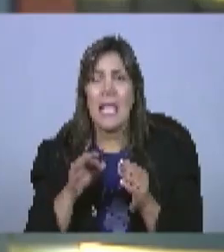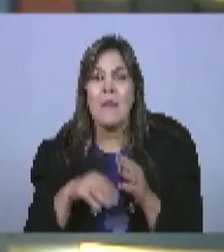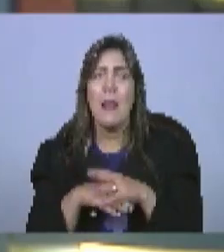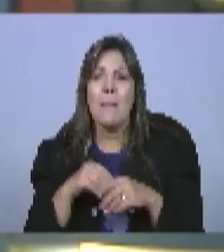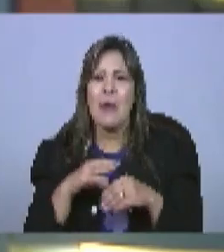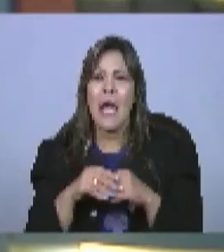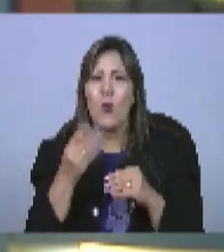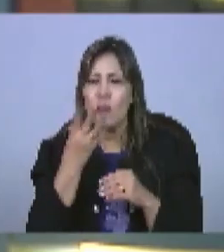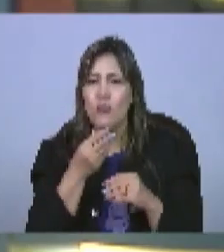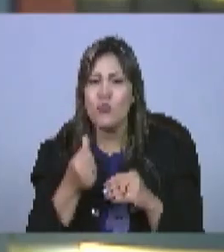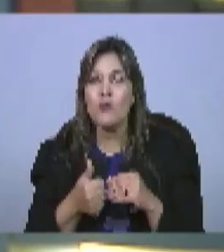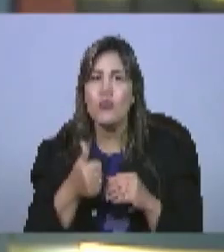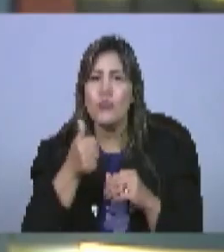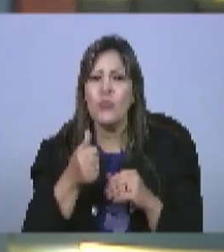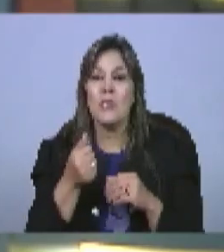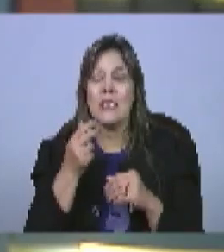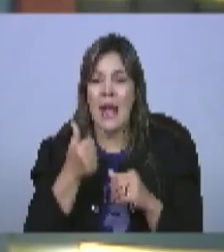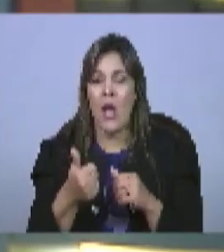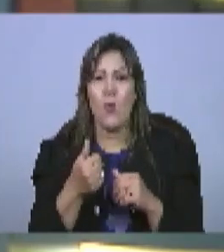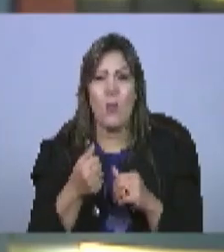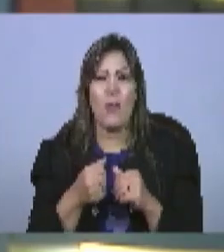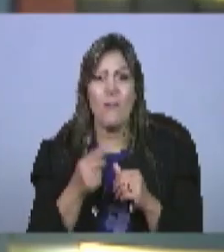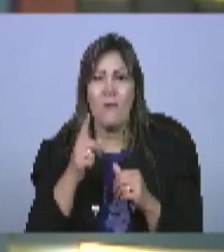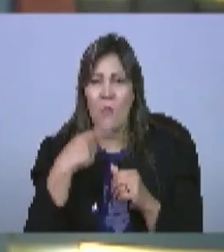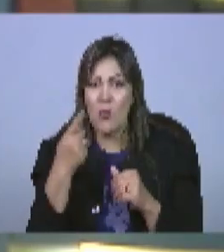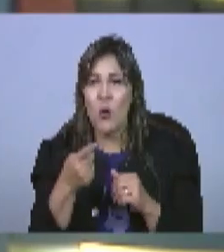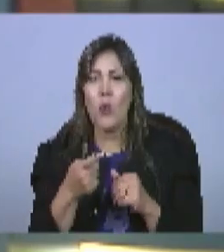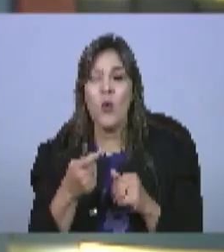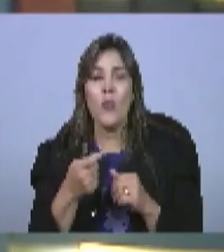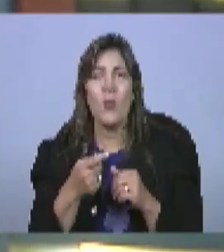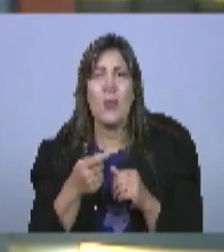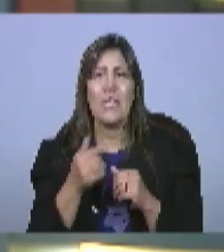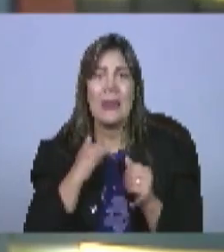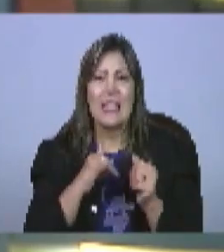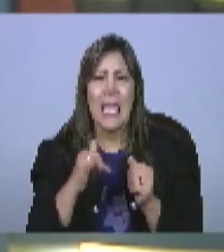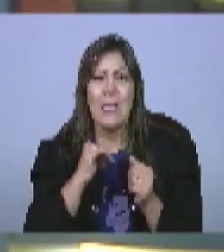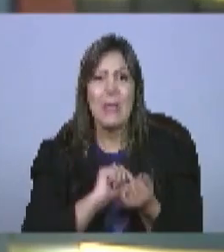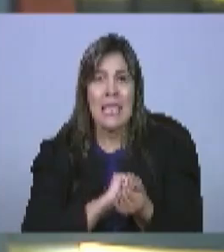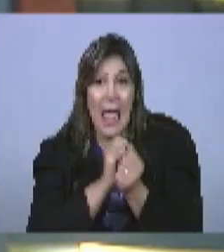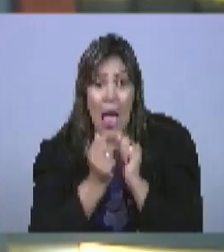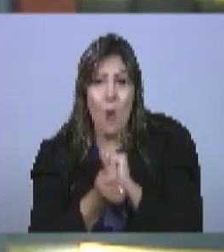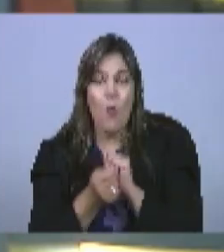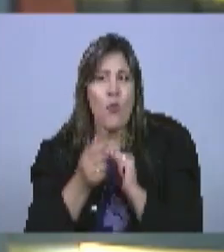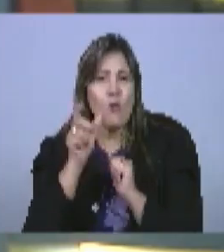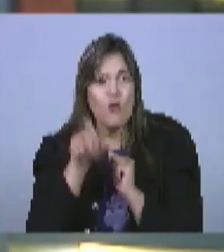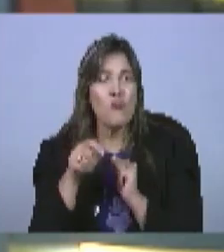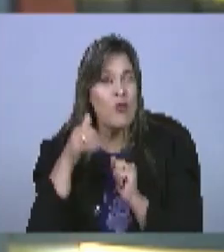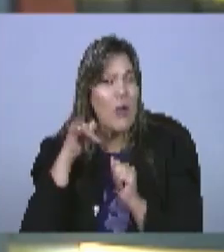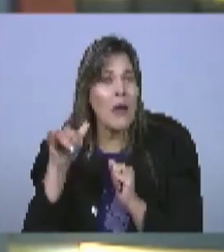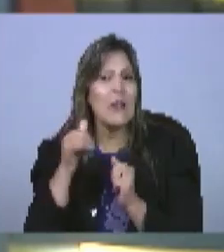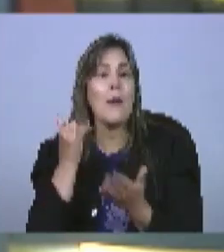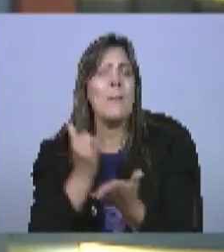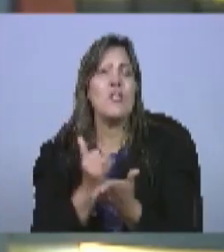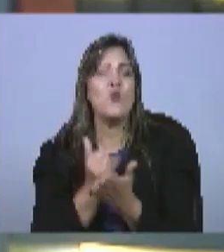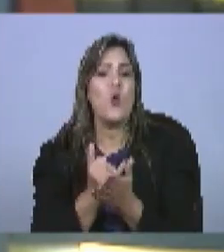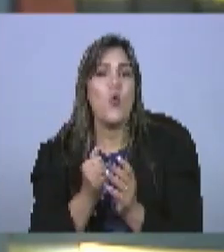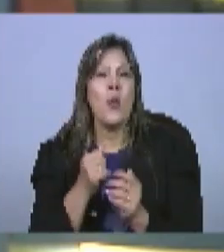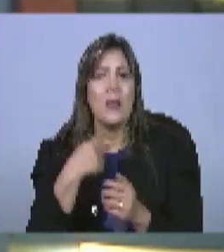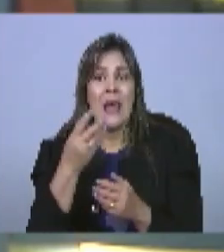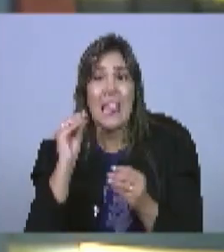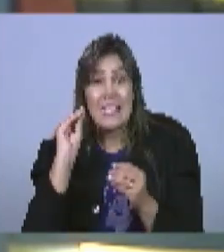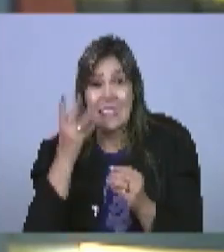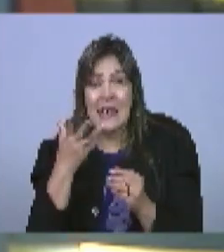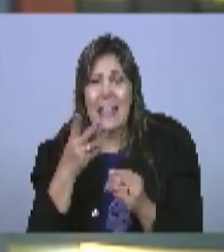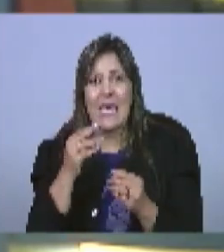احنا ننظر نظره ايجابيه لهذا الشخص فبن حااول ان دايما نحوله من الاستهتار الى المسؤوليه وده هيتم